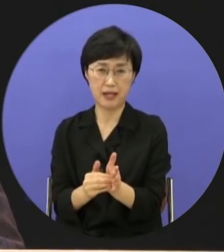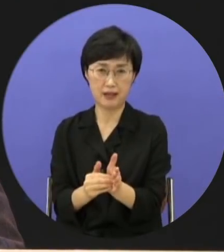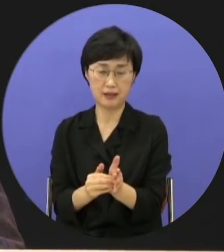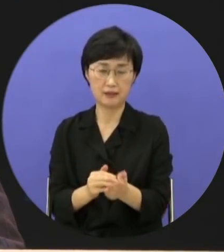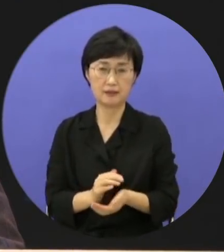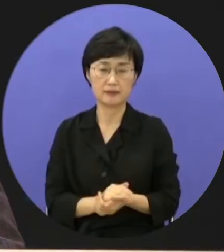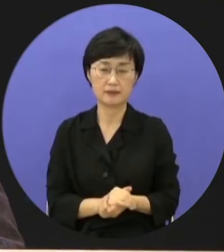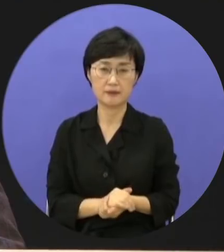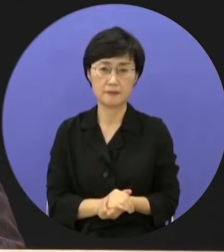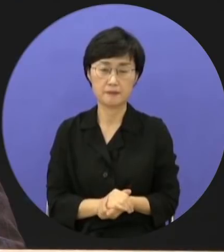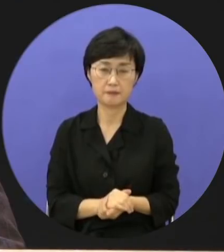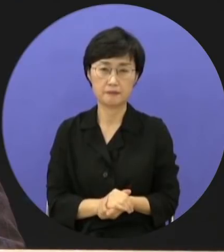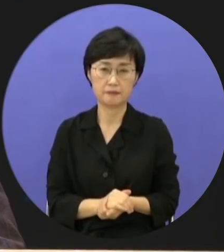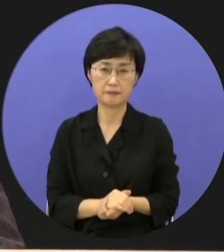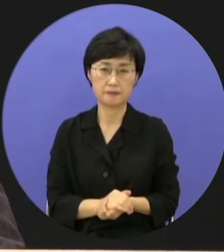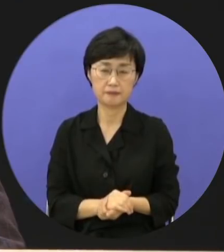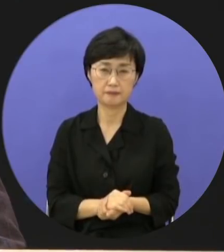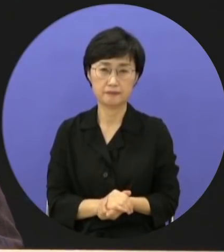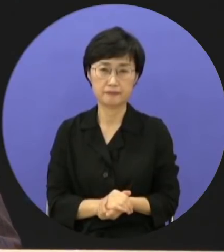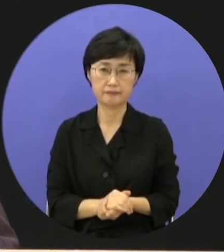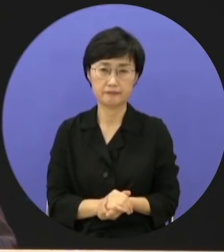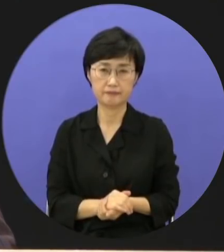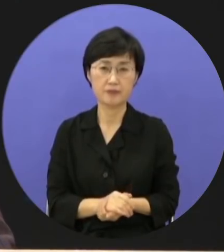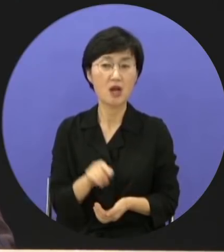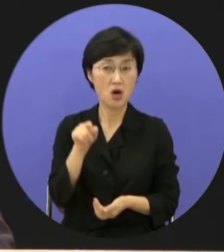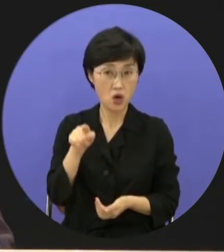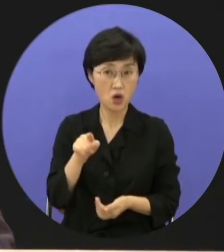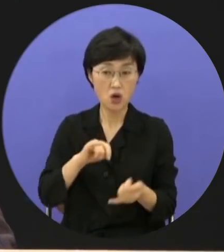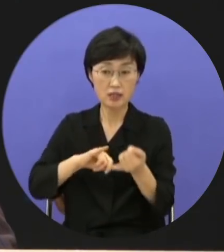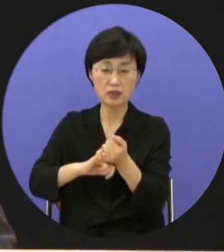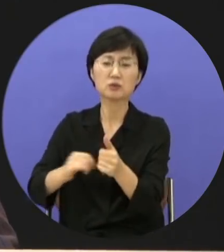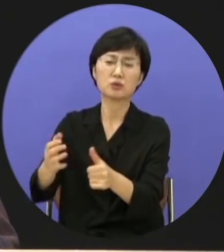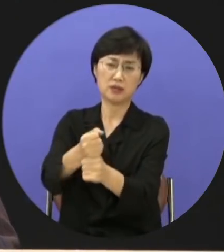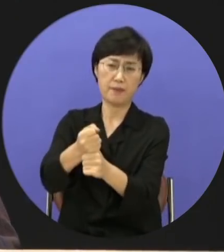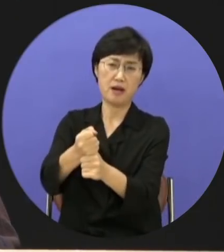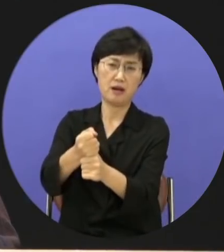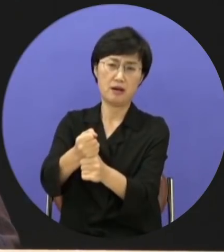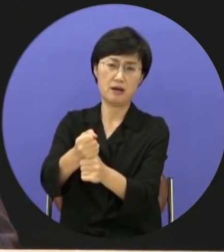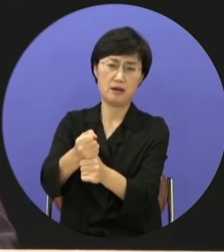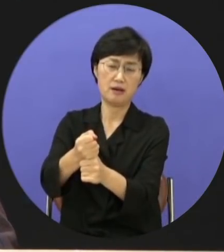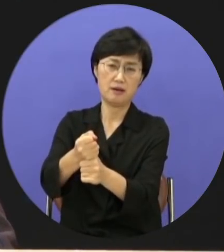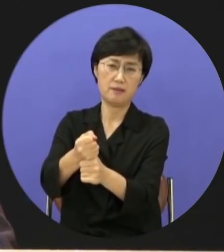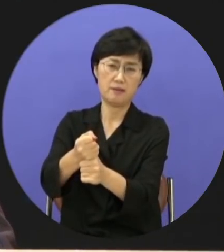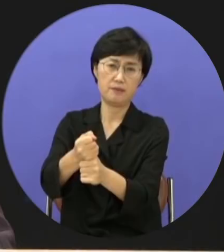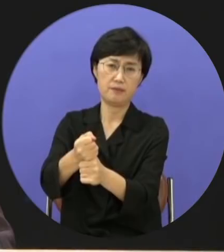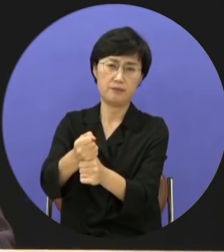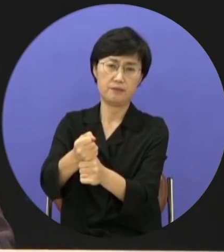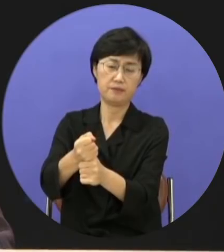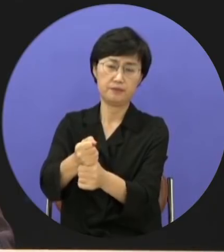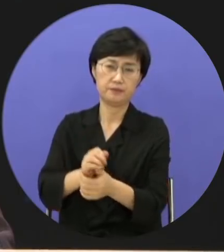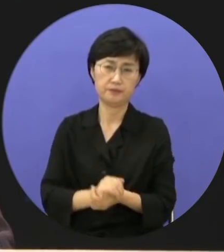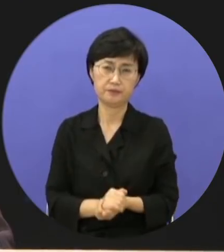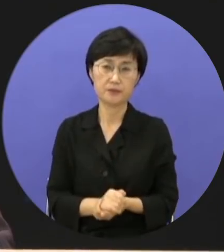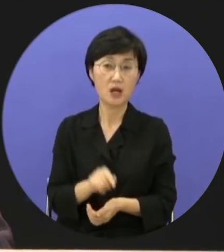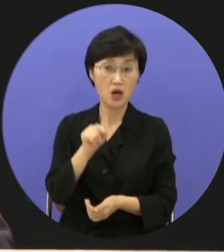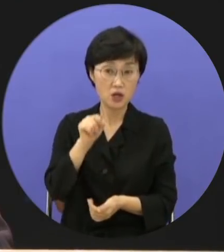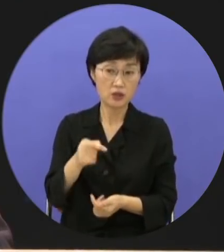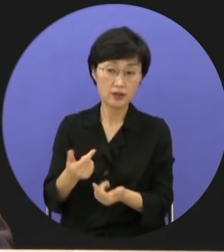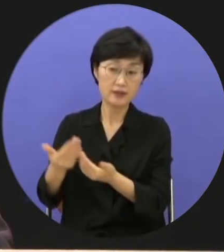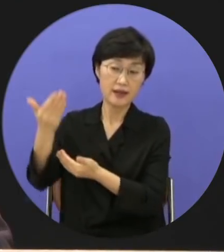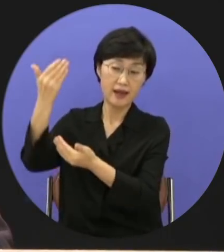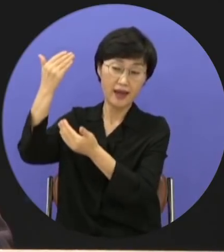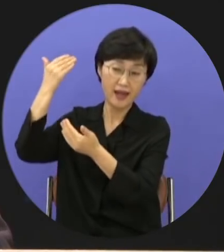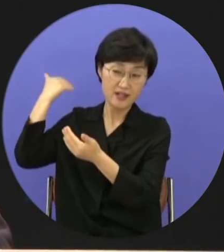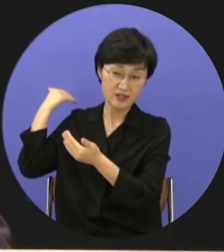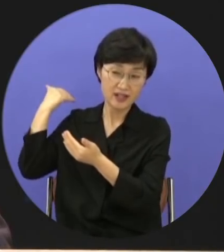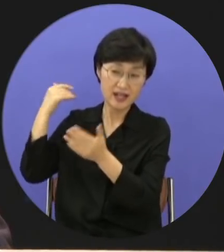of the woman will come to crush the head of the serpent. 이거 붙잡아라. So hold fast to that. 이게요. 영세전 크리스마스입니다.